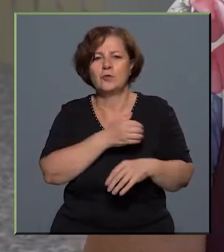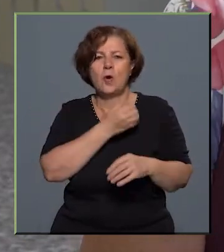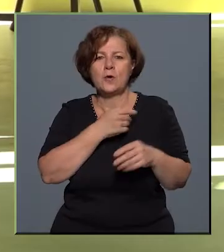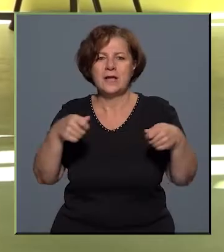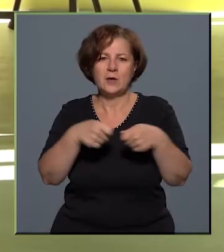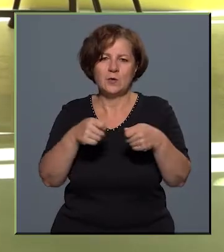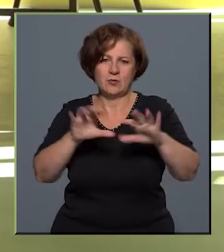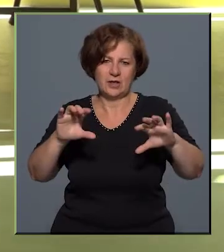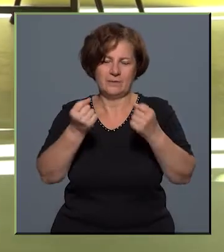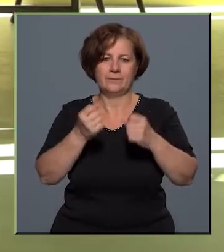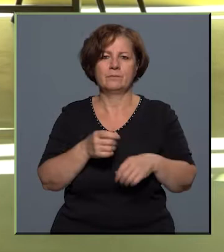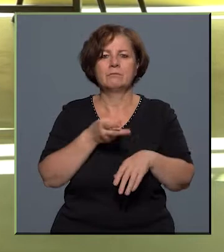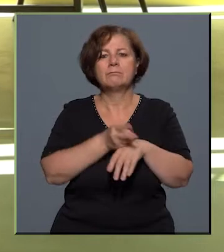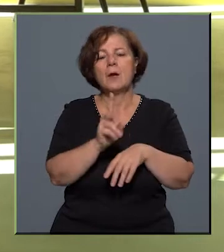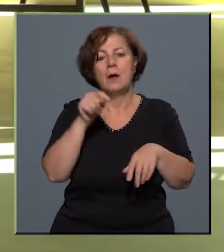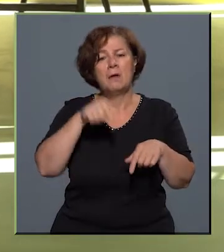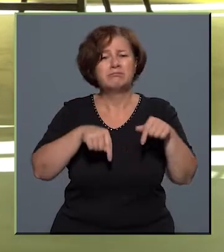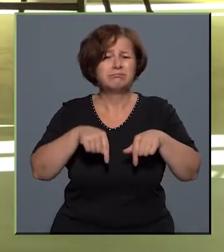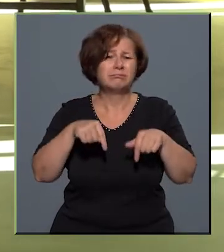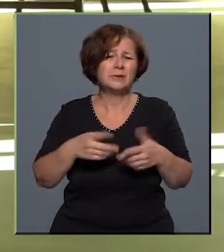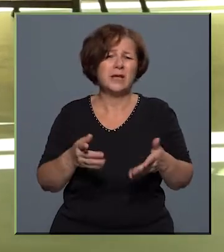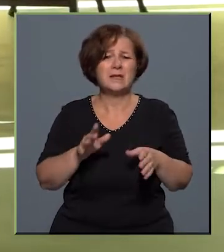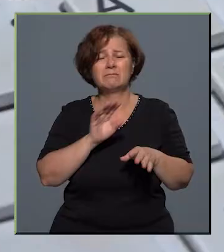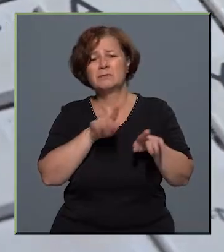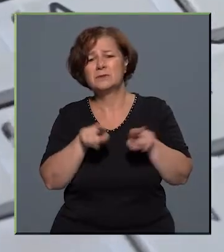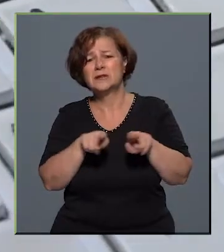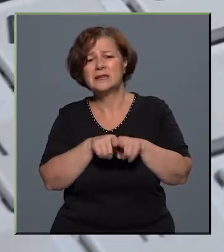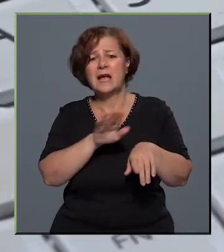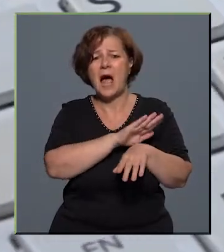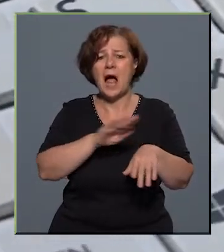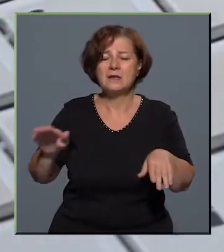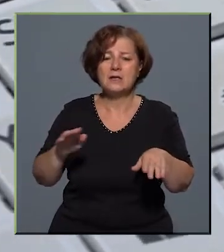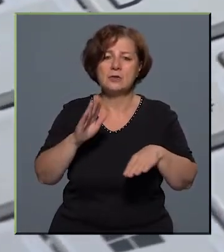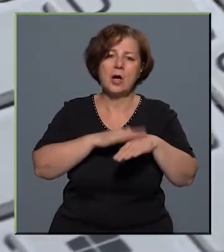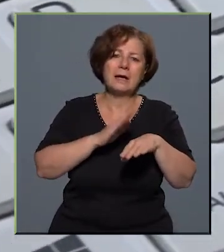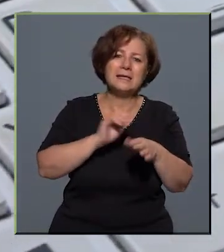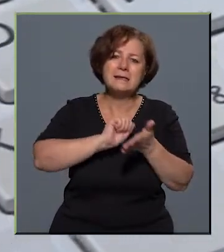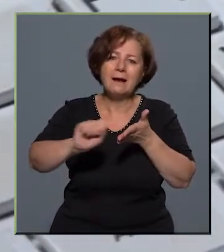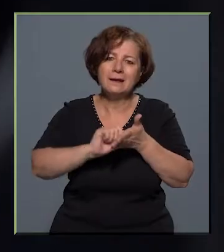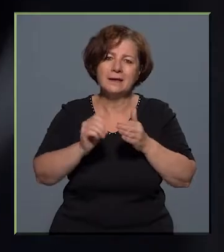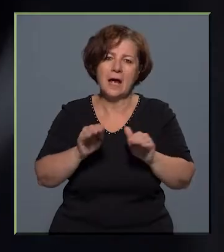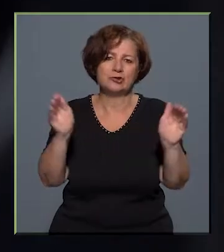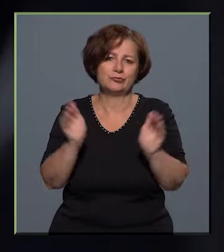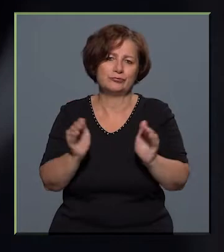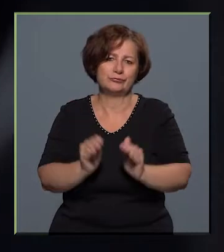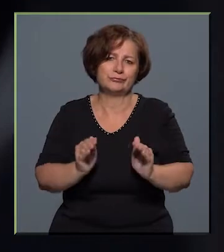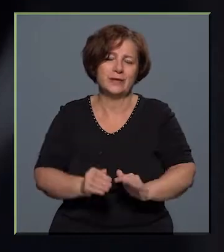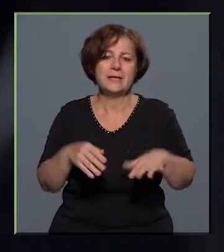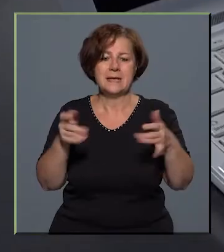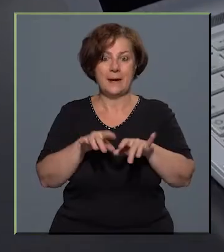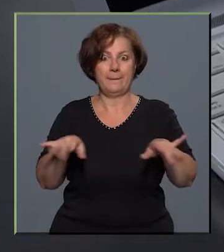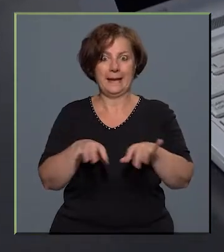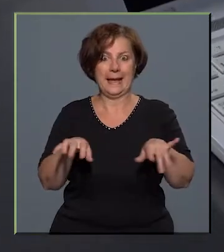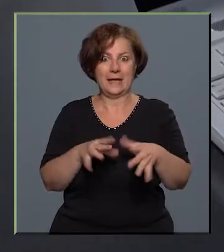alakul ki. Manapság ugye szinte általános az, hogy az írás, a kézzel írás háttérbe szorul, hiszen